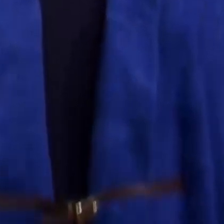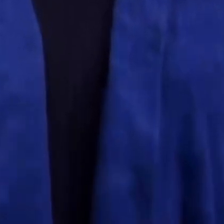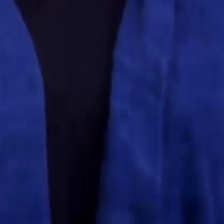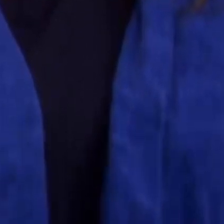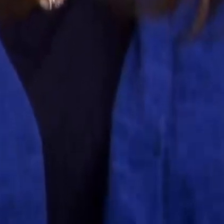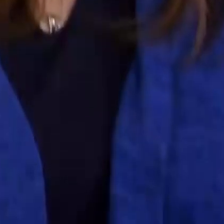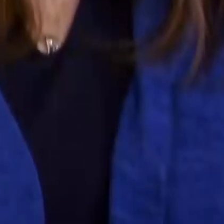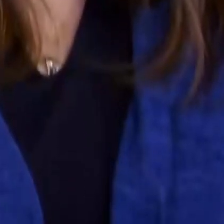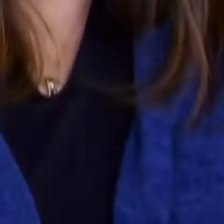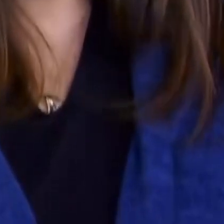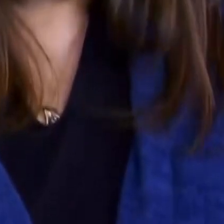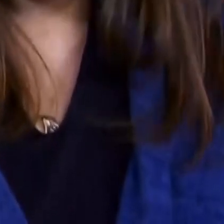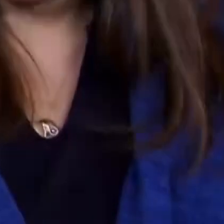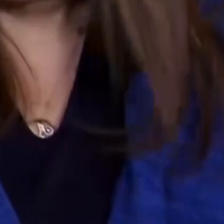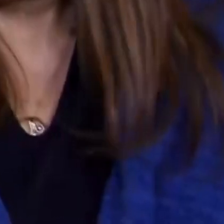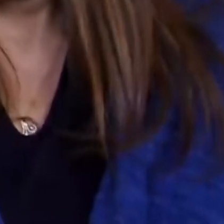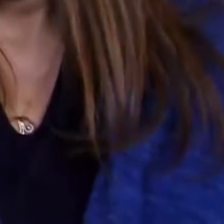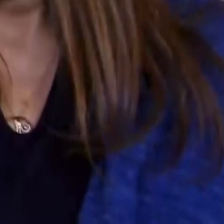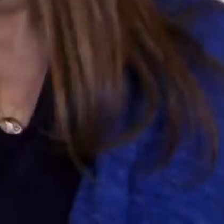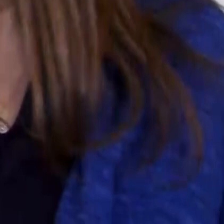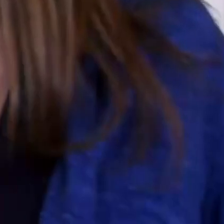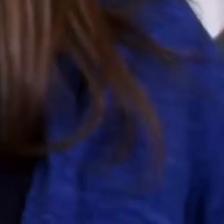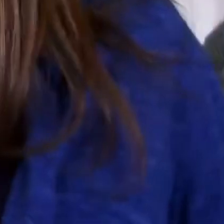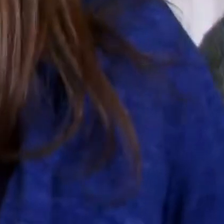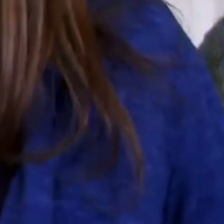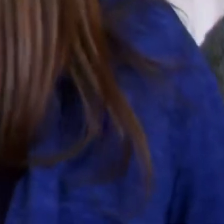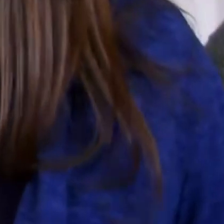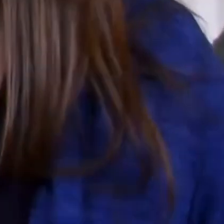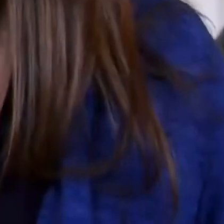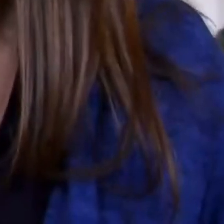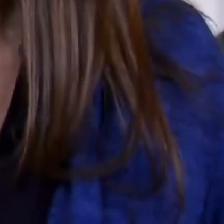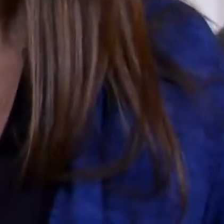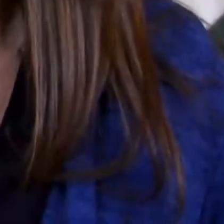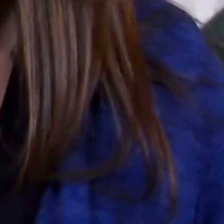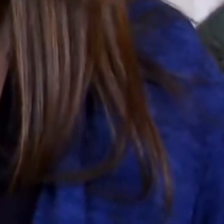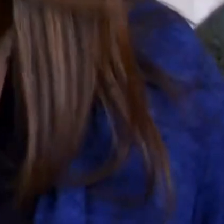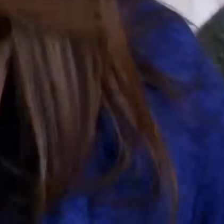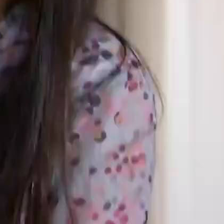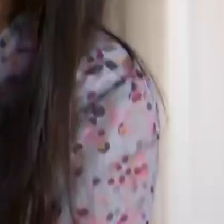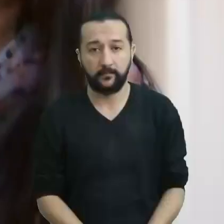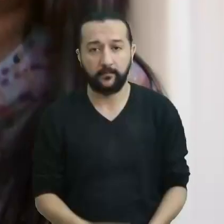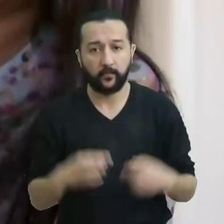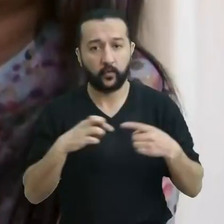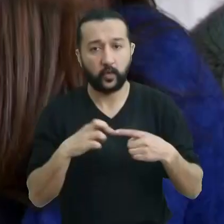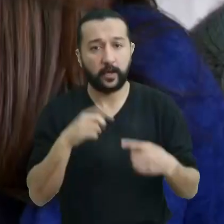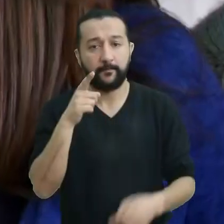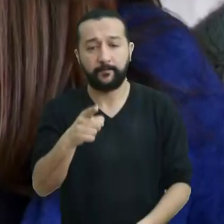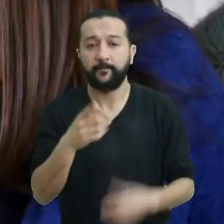Rüyam tek taş yüzüğünü çıkarıp öptükten sonra bağrına bastı. Serpil aval aval Rüyam'ın suratına bakıyor.